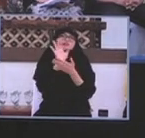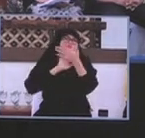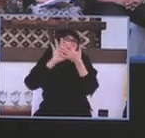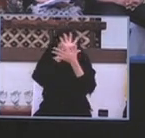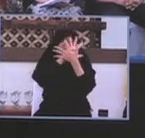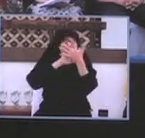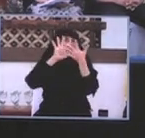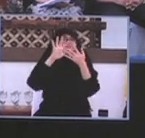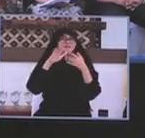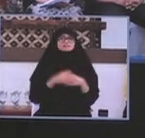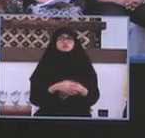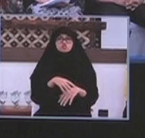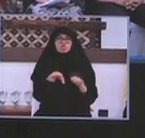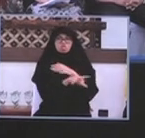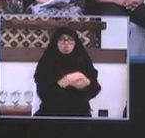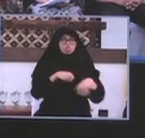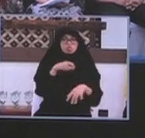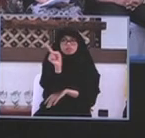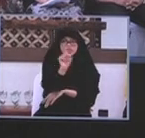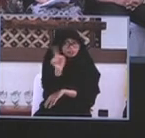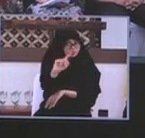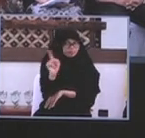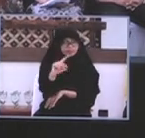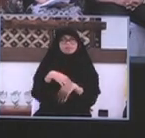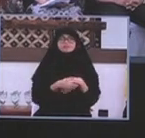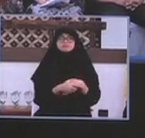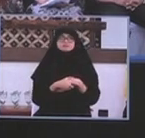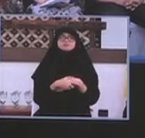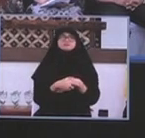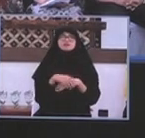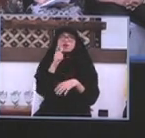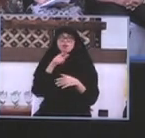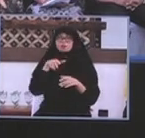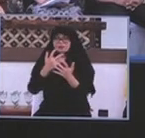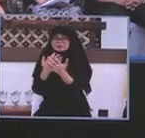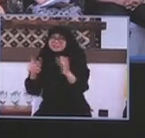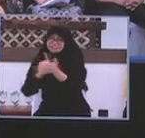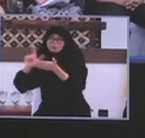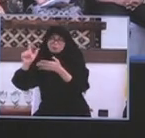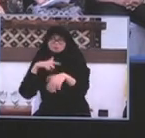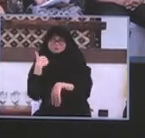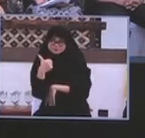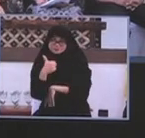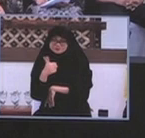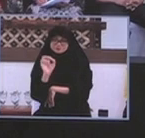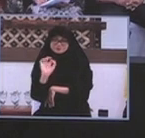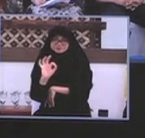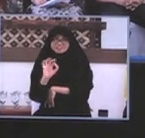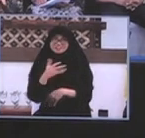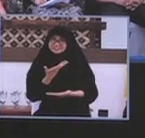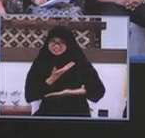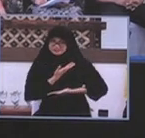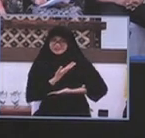jangan dikorup ya masyarakat kalau lapor boleh ya Hai diterima